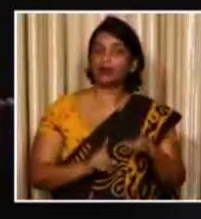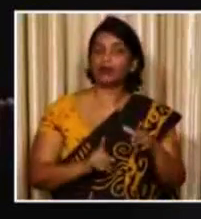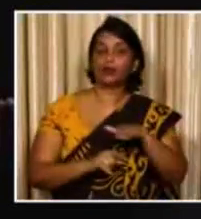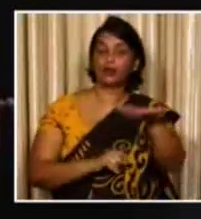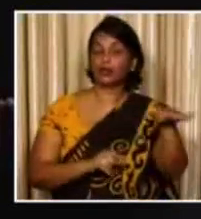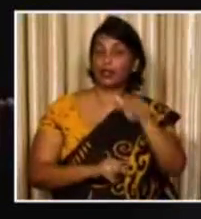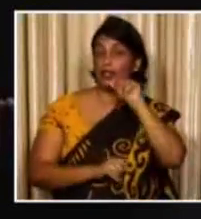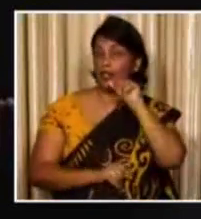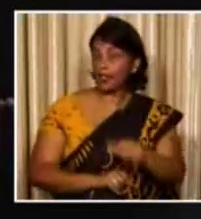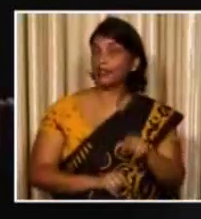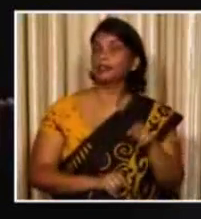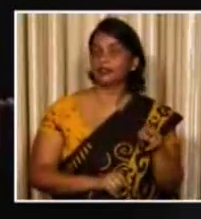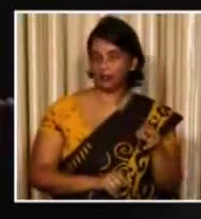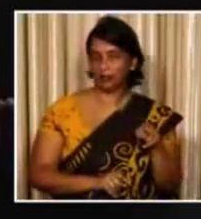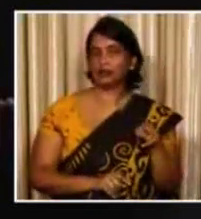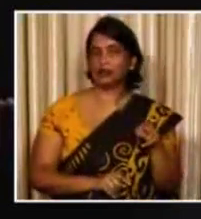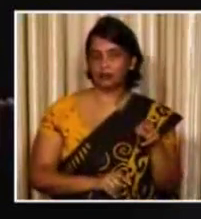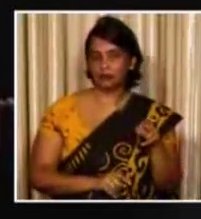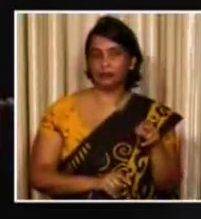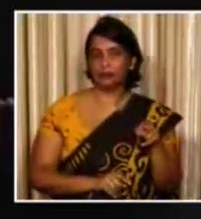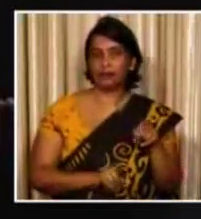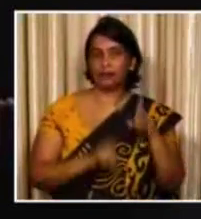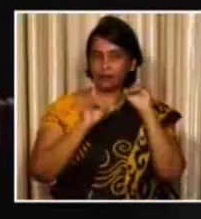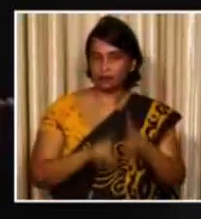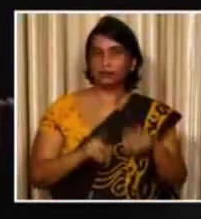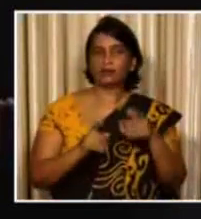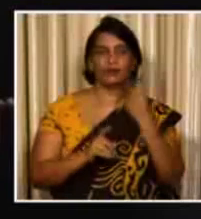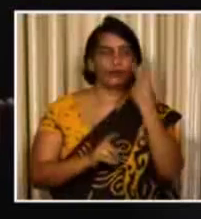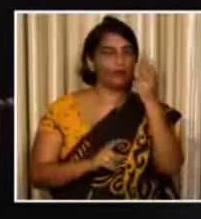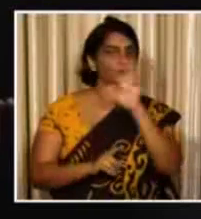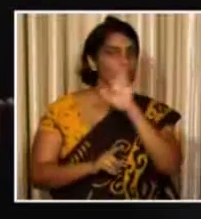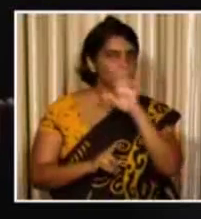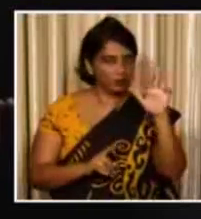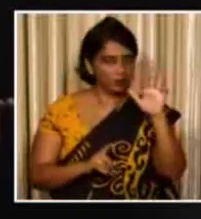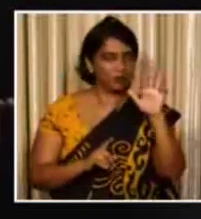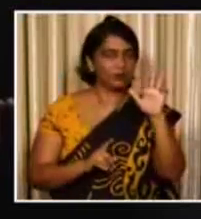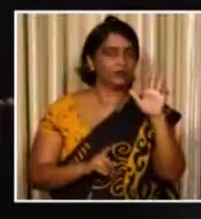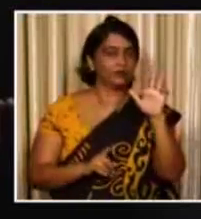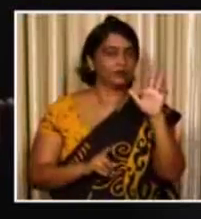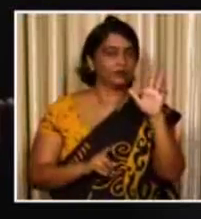മഹാപൊലവേ ഏത്ത സഹ യഥാർത്ഥയ. എമനിസ 2019 സഹ